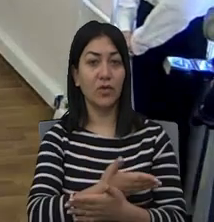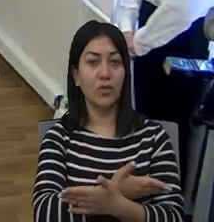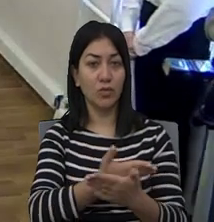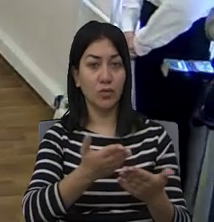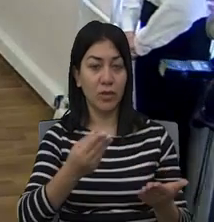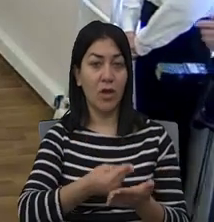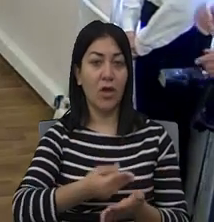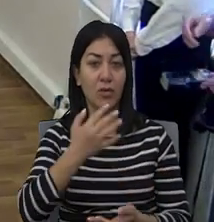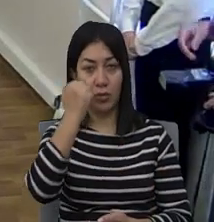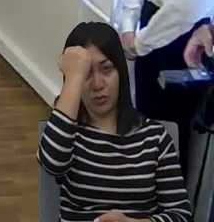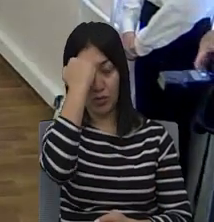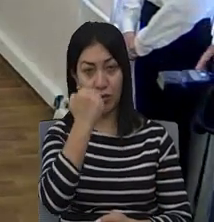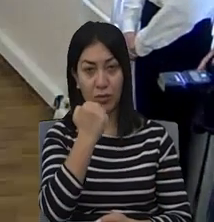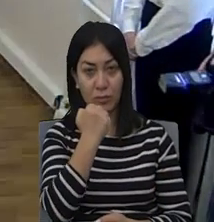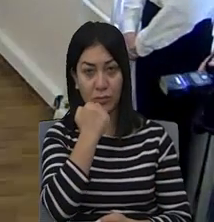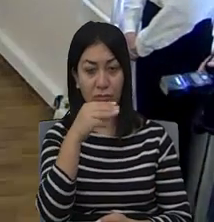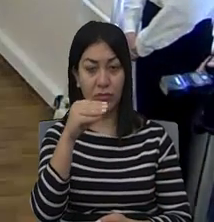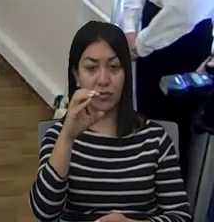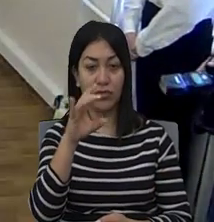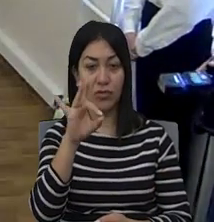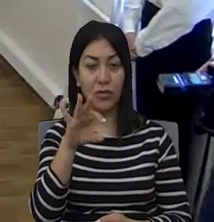հատուկ շնորհակալություն Ժերոմին,